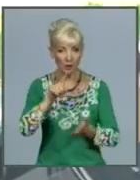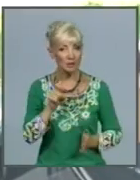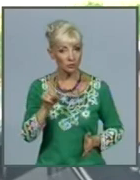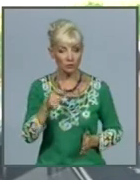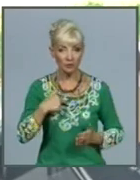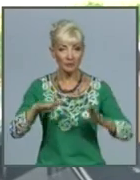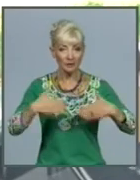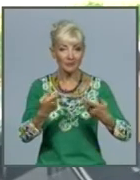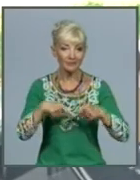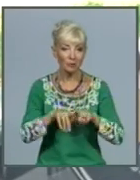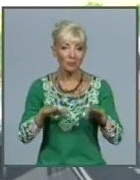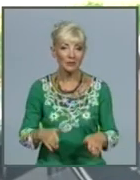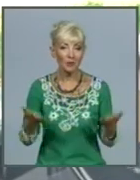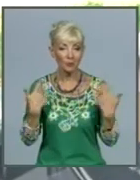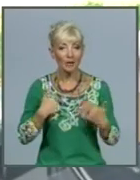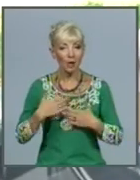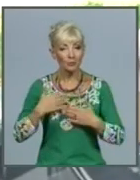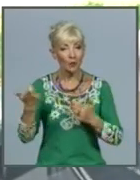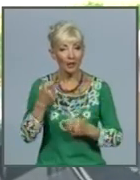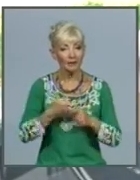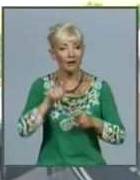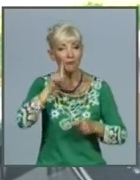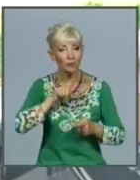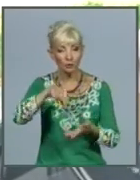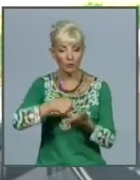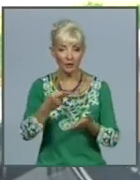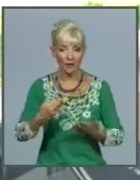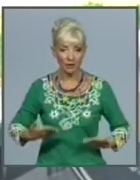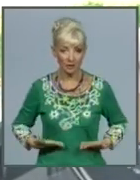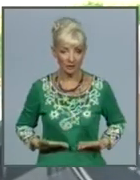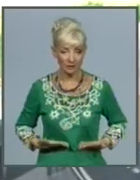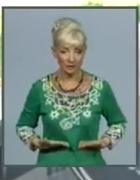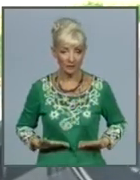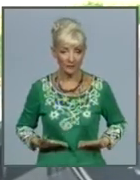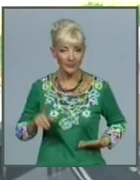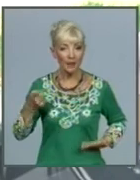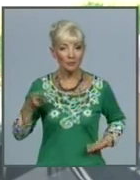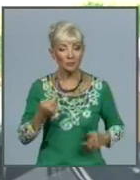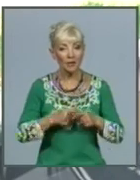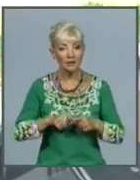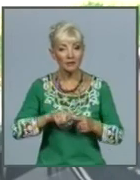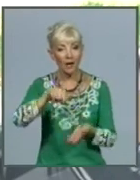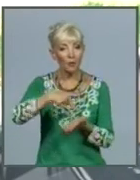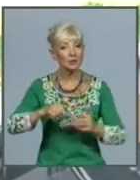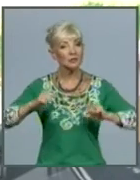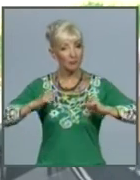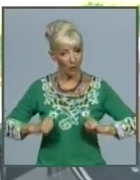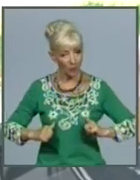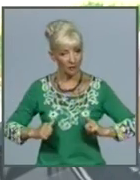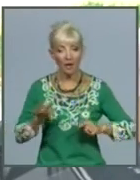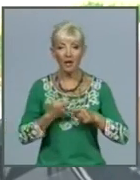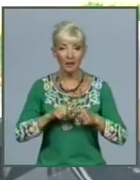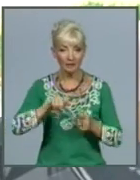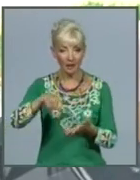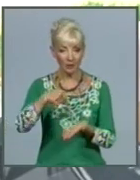люблю Харьков, потому что это комфортный город для жизни. Потому что это город спокойный. Это город